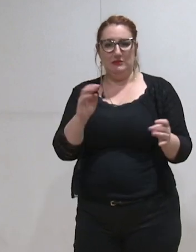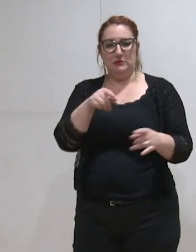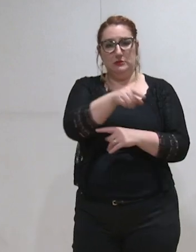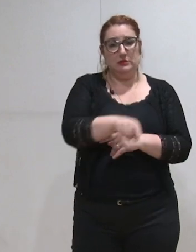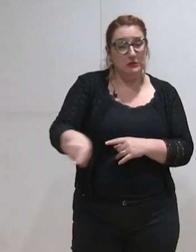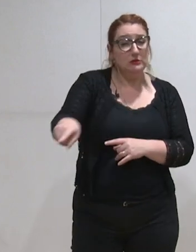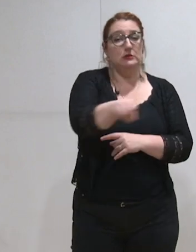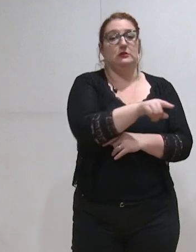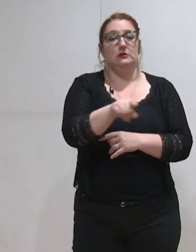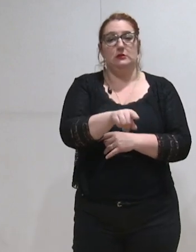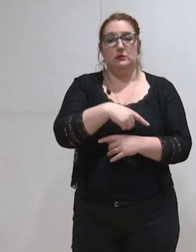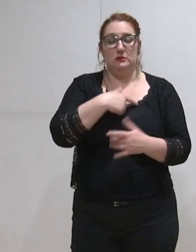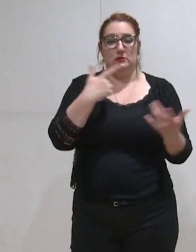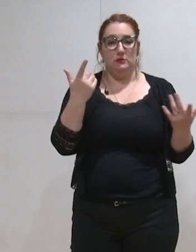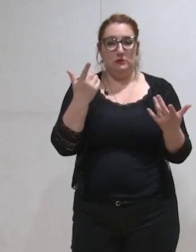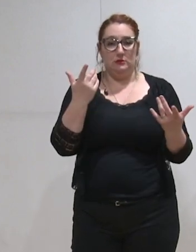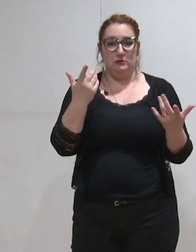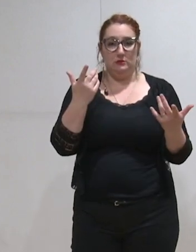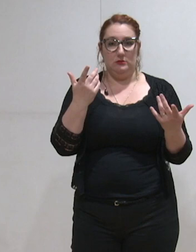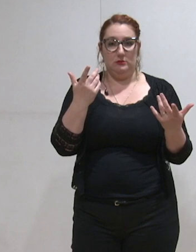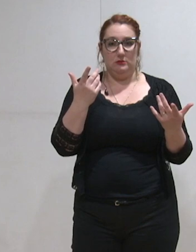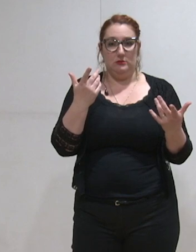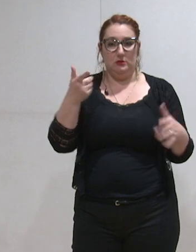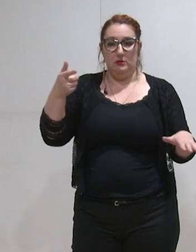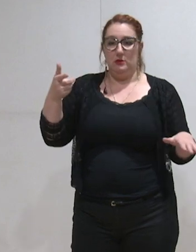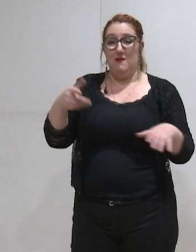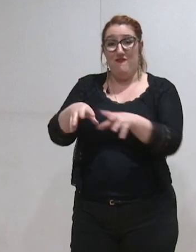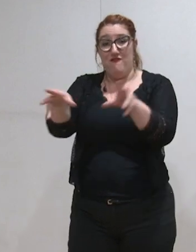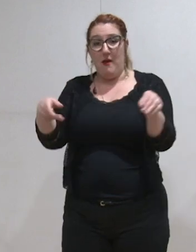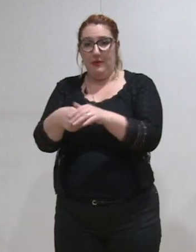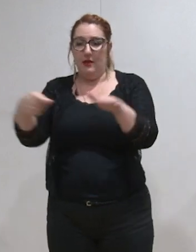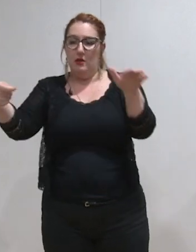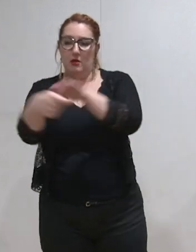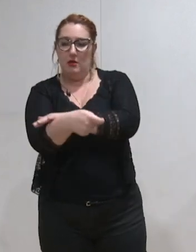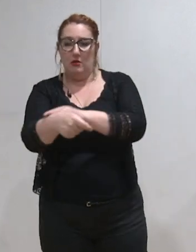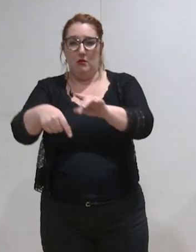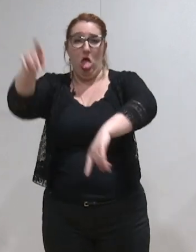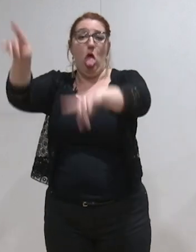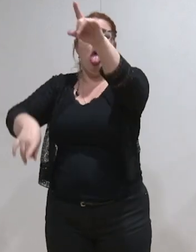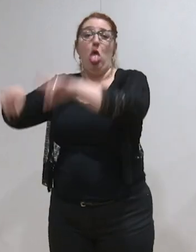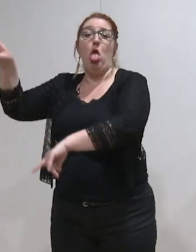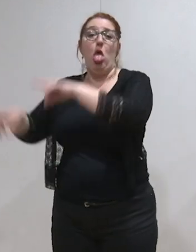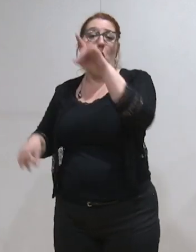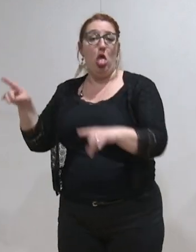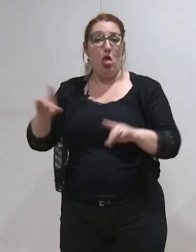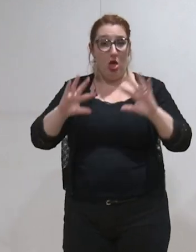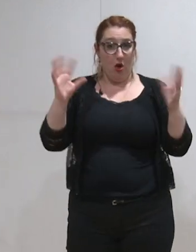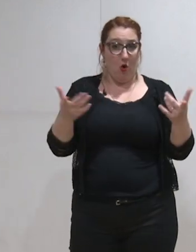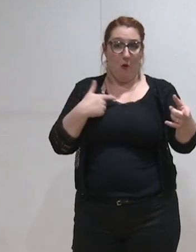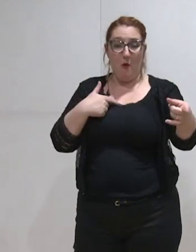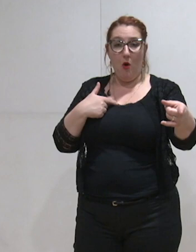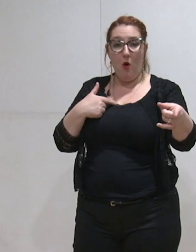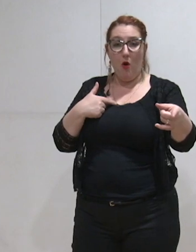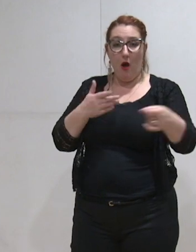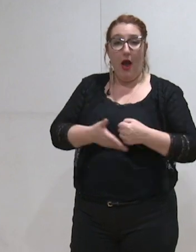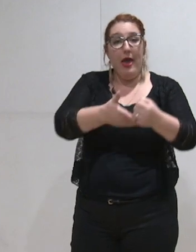face à des écarts de capacités contributives des familles hein fais pas de dessin il y a un certain nombre de